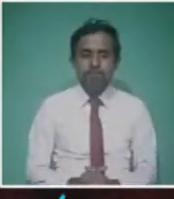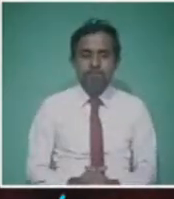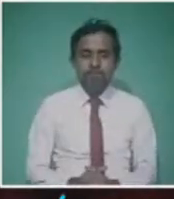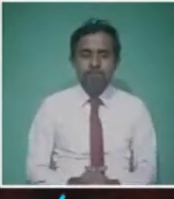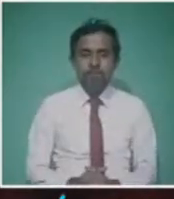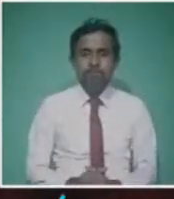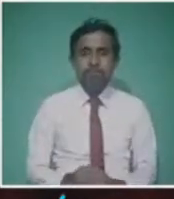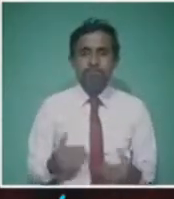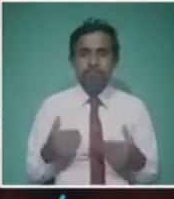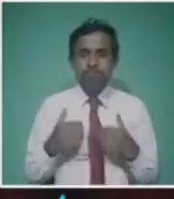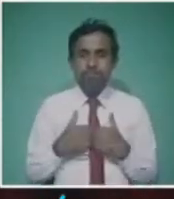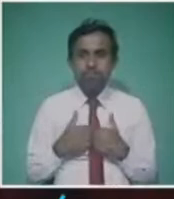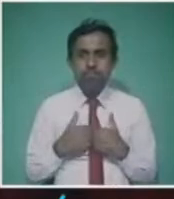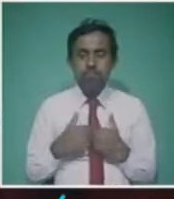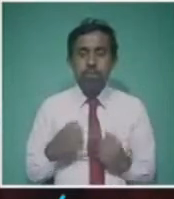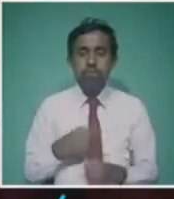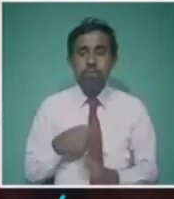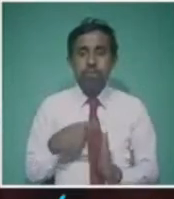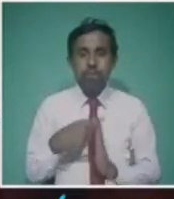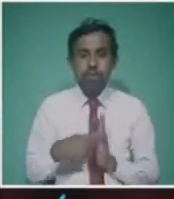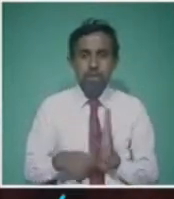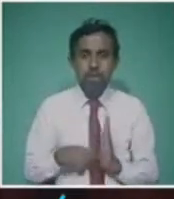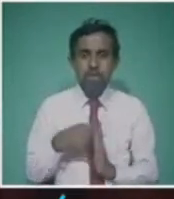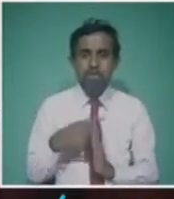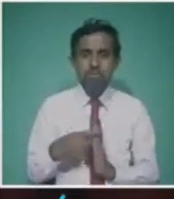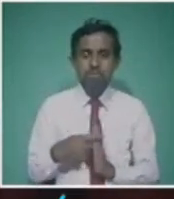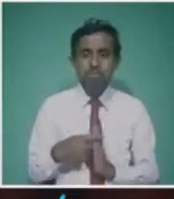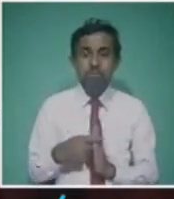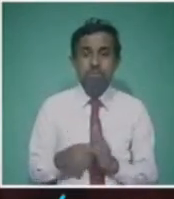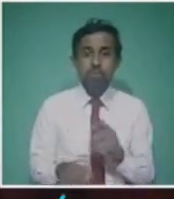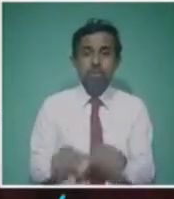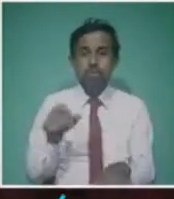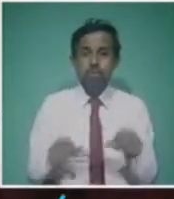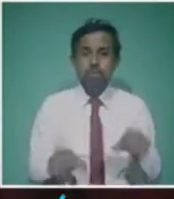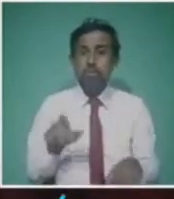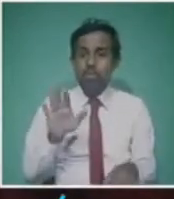අපි මේ රටේ මේ ජනතාවගේ